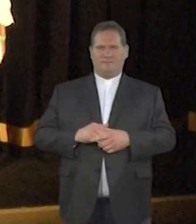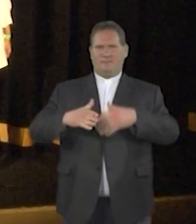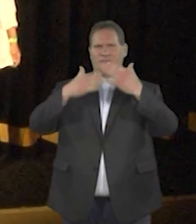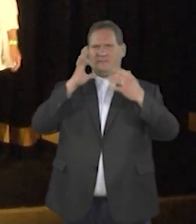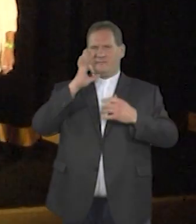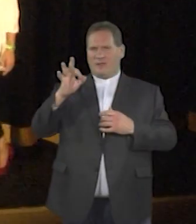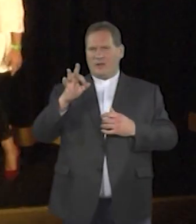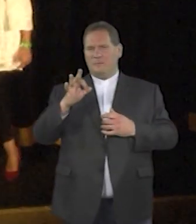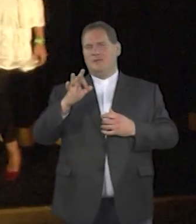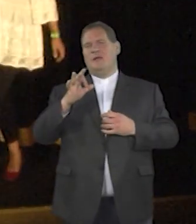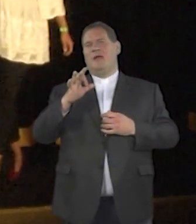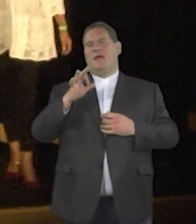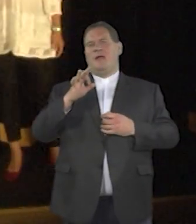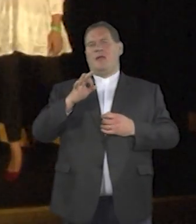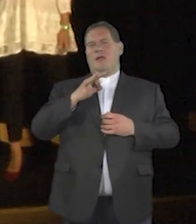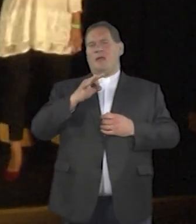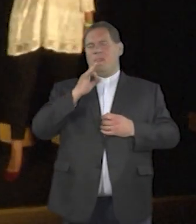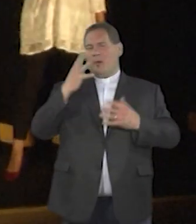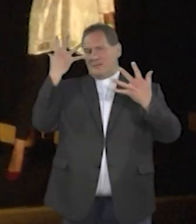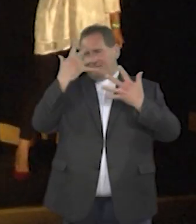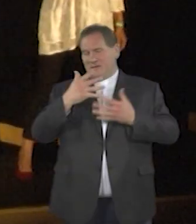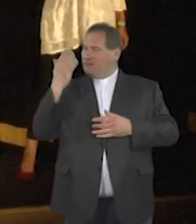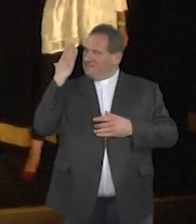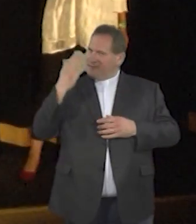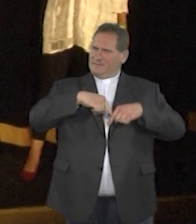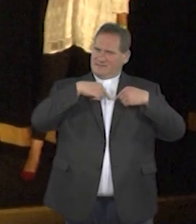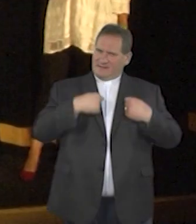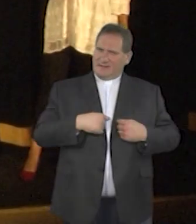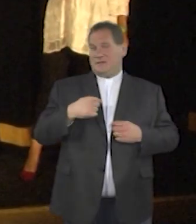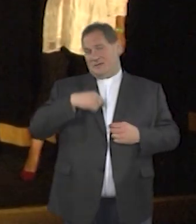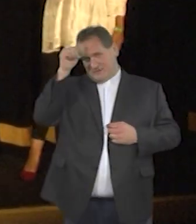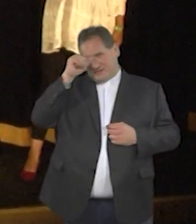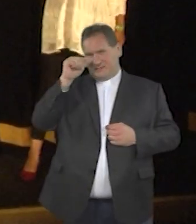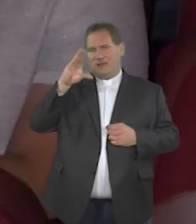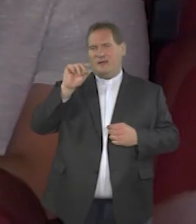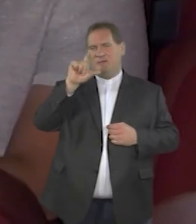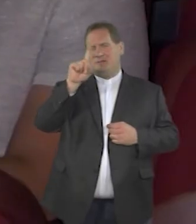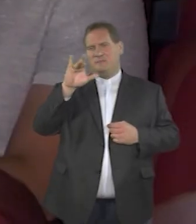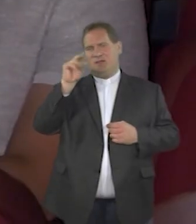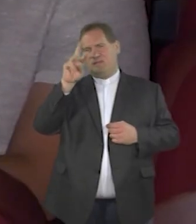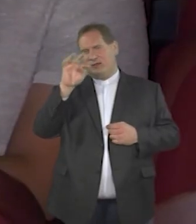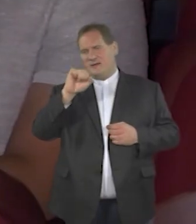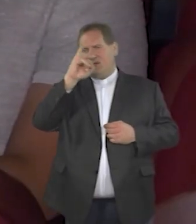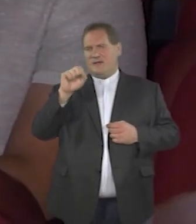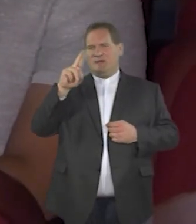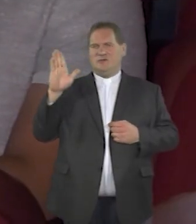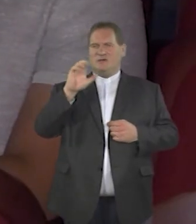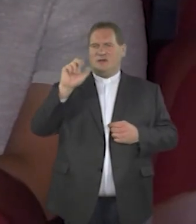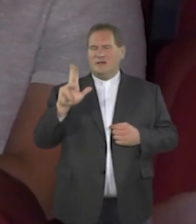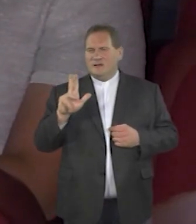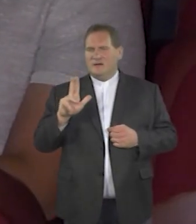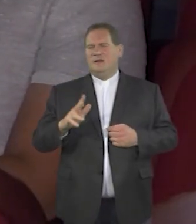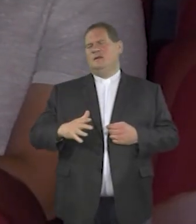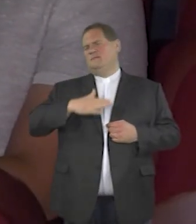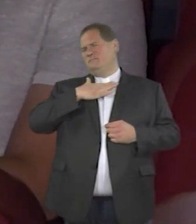Dzień dobry czy dobry wieczór. Witam bardzo serdecznie. Ja się nazywam Elżbieta Jarszak. Bardzo miło mi Was wszystkich,